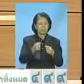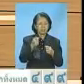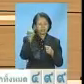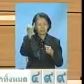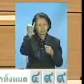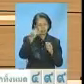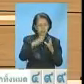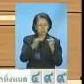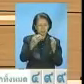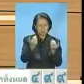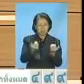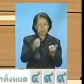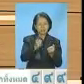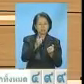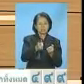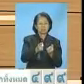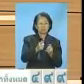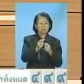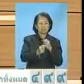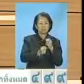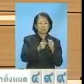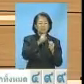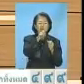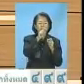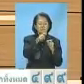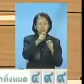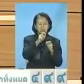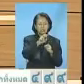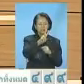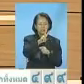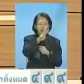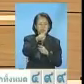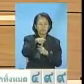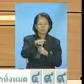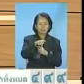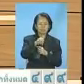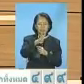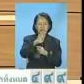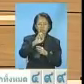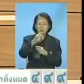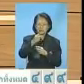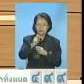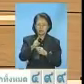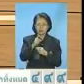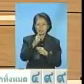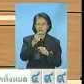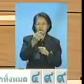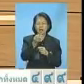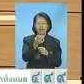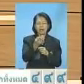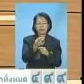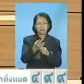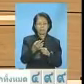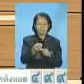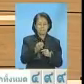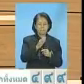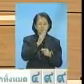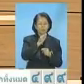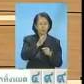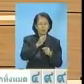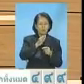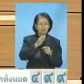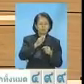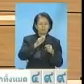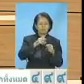า2411เกิดอะไรขึ้นท่านรู้ไหมฮะวันนี้เขาบอกว่าสยามโกงเขา